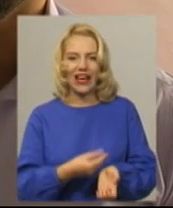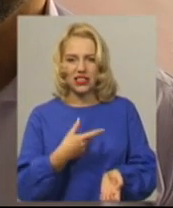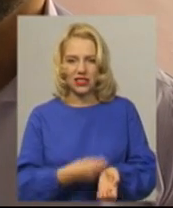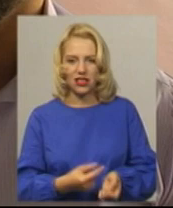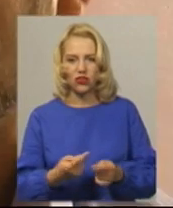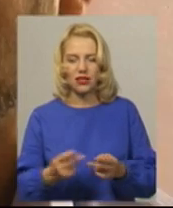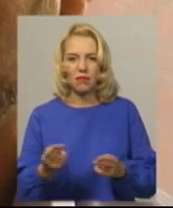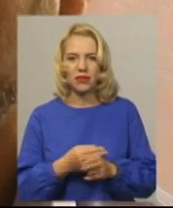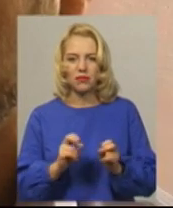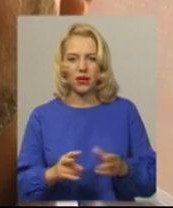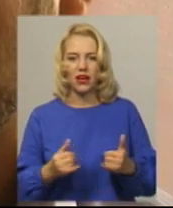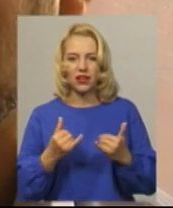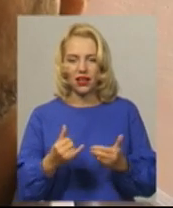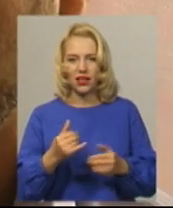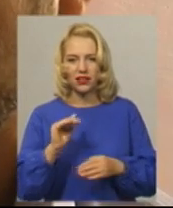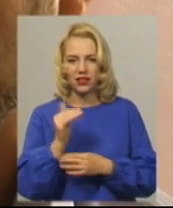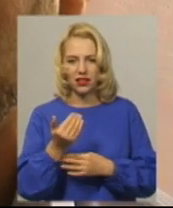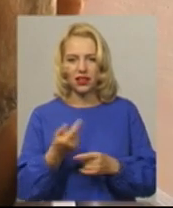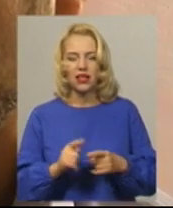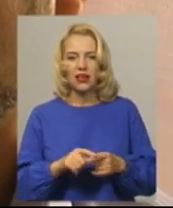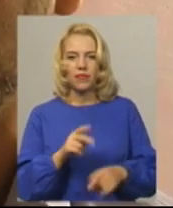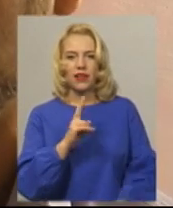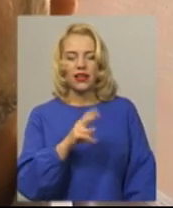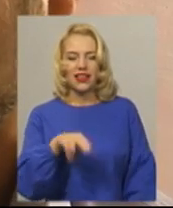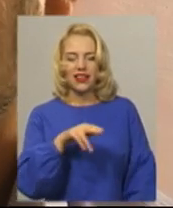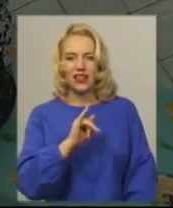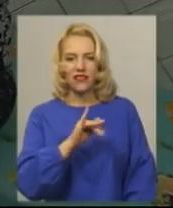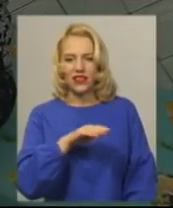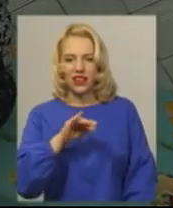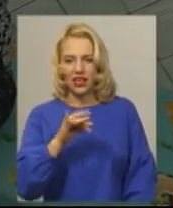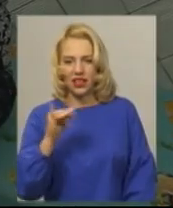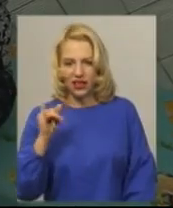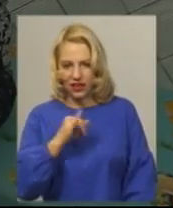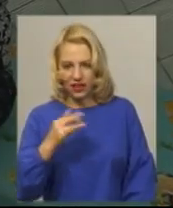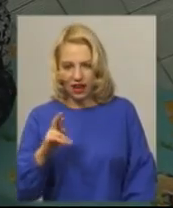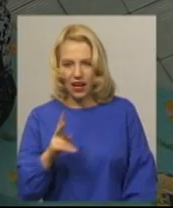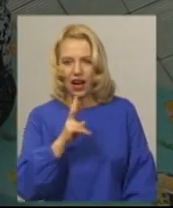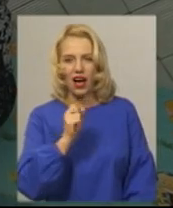імунітет для нашої дитини. Вона від дифтерії, від кашлюка, від правця, від поліомієліту.